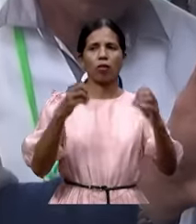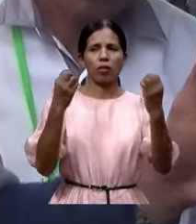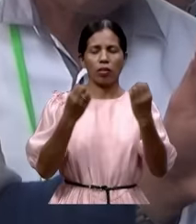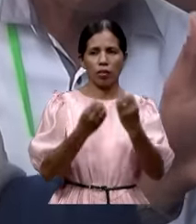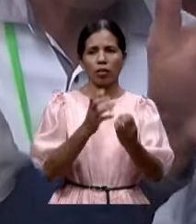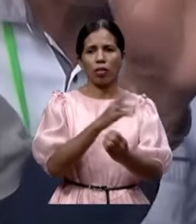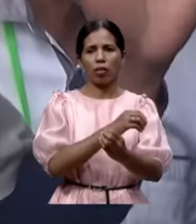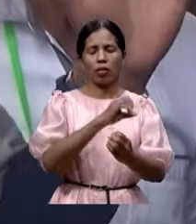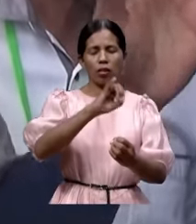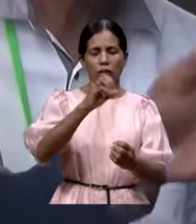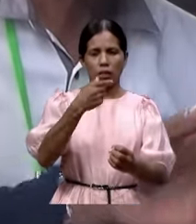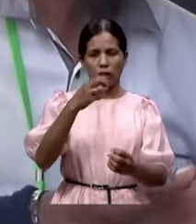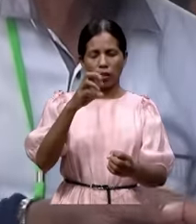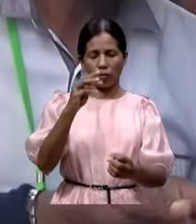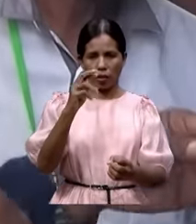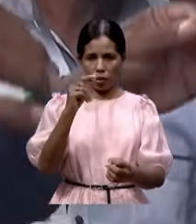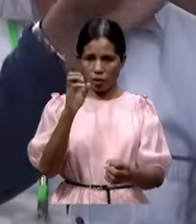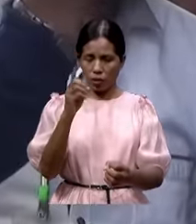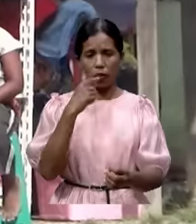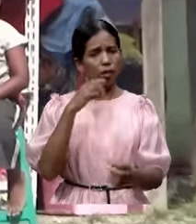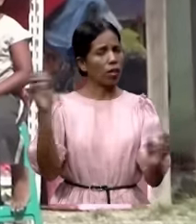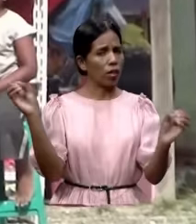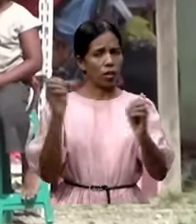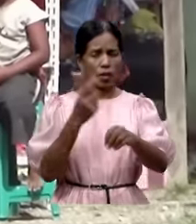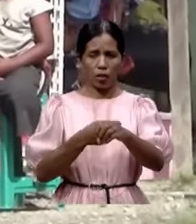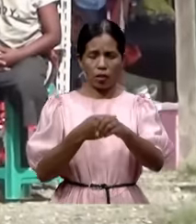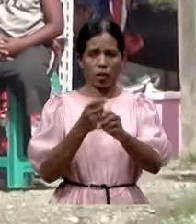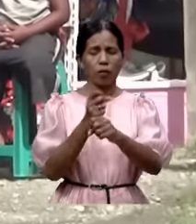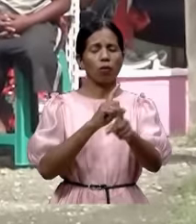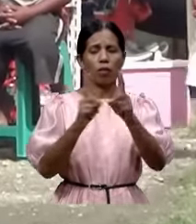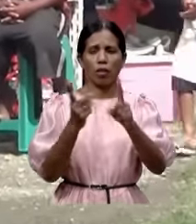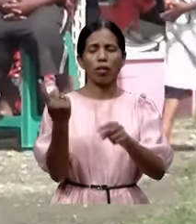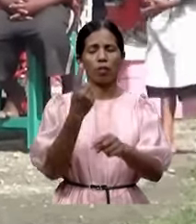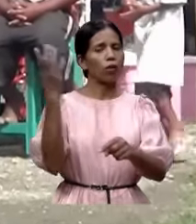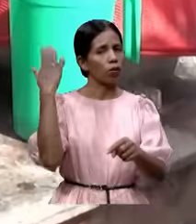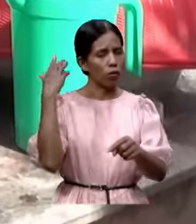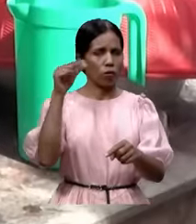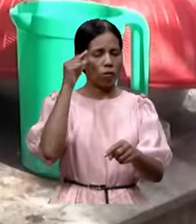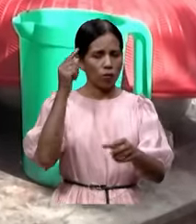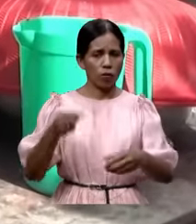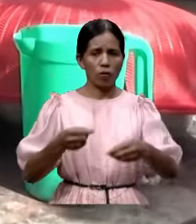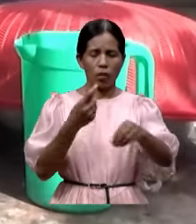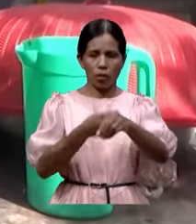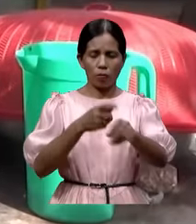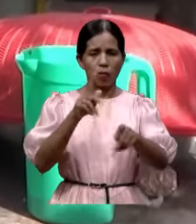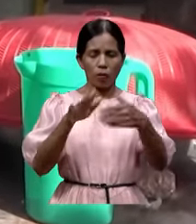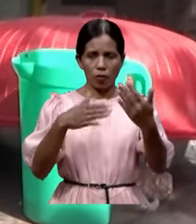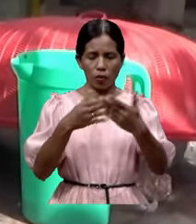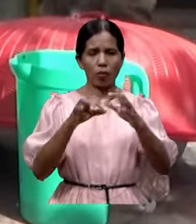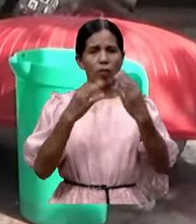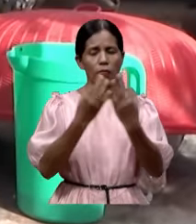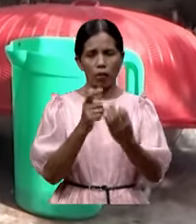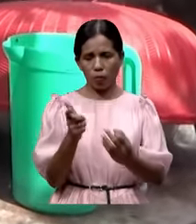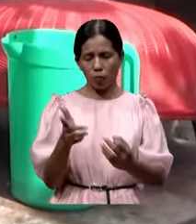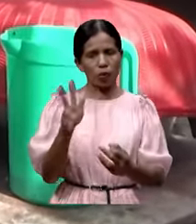Urbana Germano Santa Brites Sateten lai hauna tempu atu halo negosiasam tambah antes ne governo fo hauna tempu ba komunidade umakain Ronul